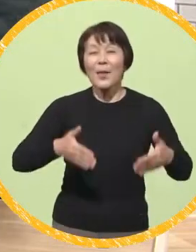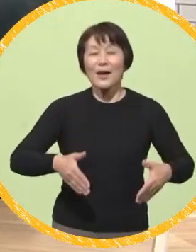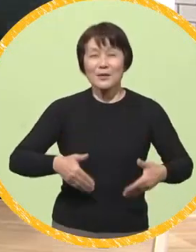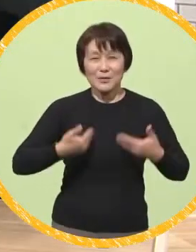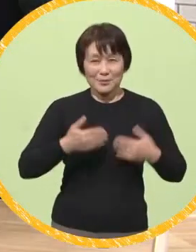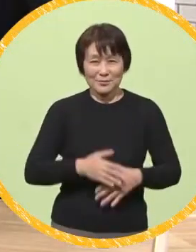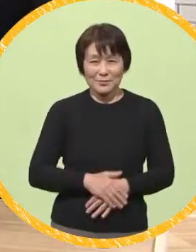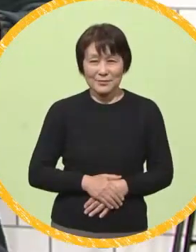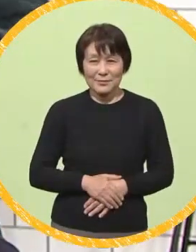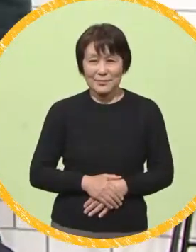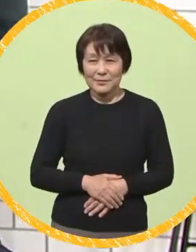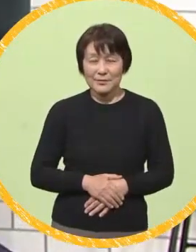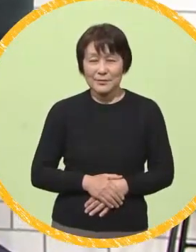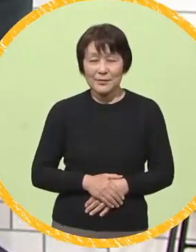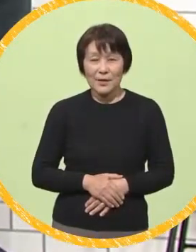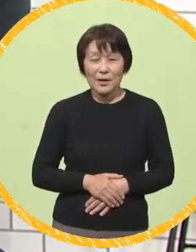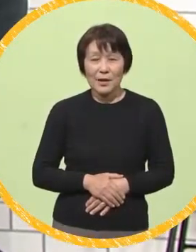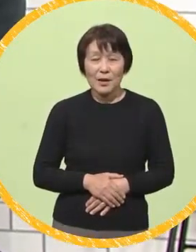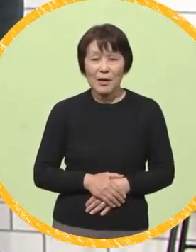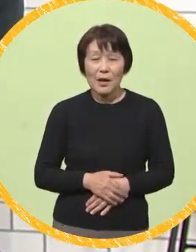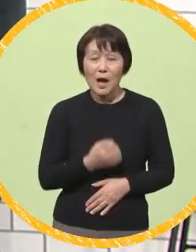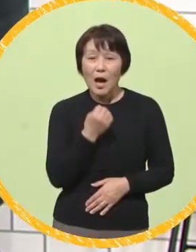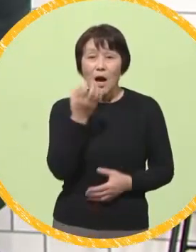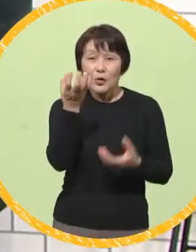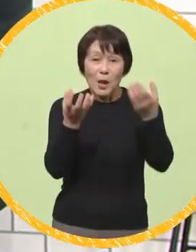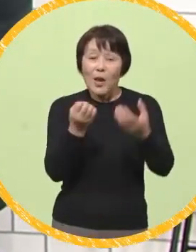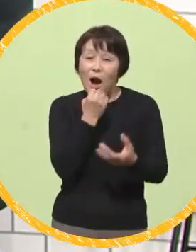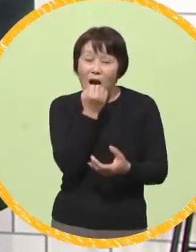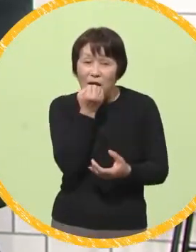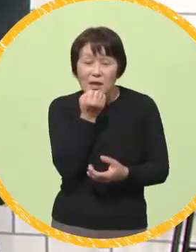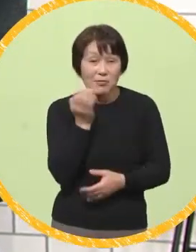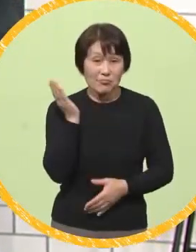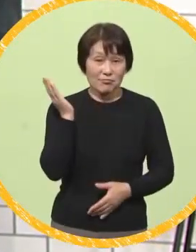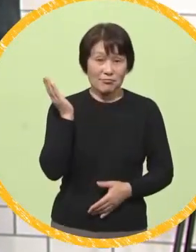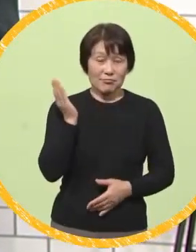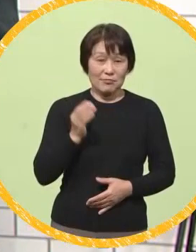ね、うん、果物の柿ですよ ね、 はあ、まずちょっとそのまま食べてみて、はいはい、